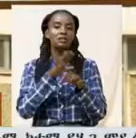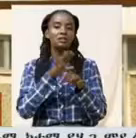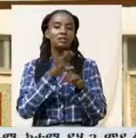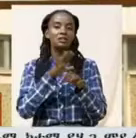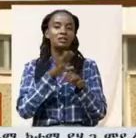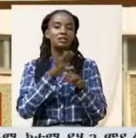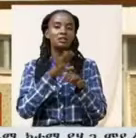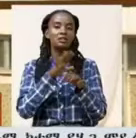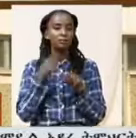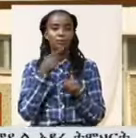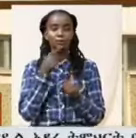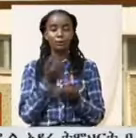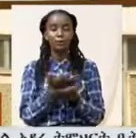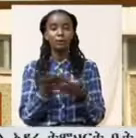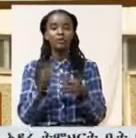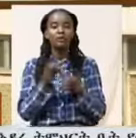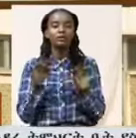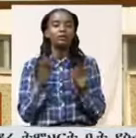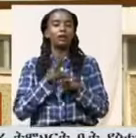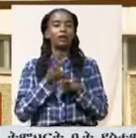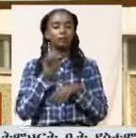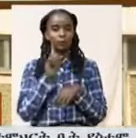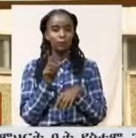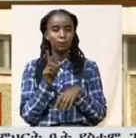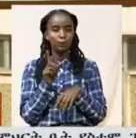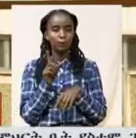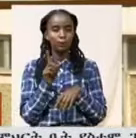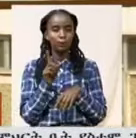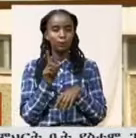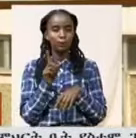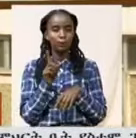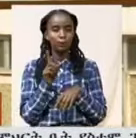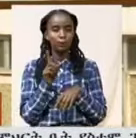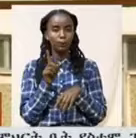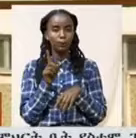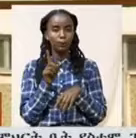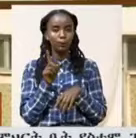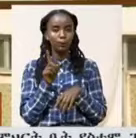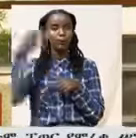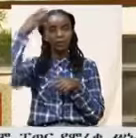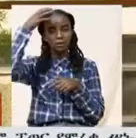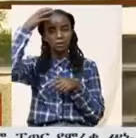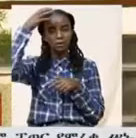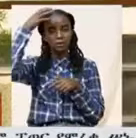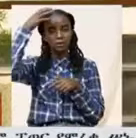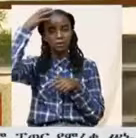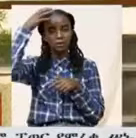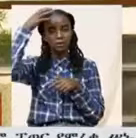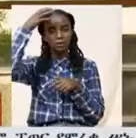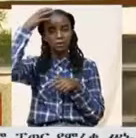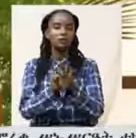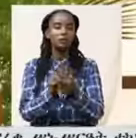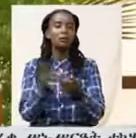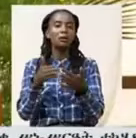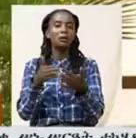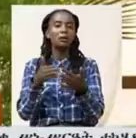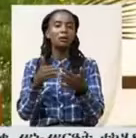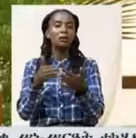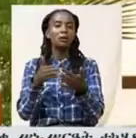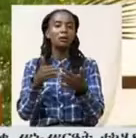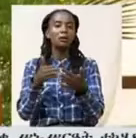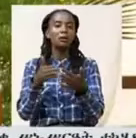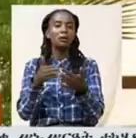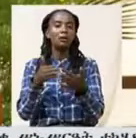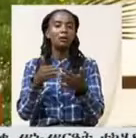እንትናን ያህል አንችልም ብለን እንድንደነግጥ ነው። ሁለተኛ ያው የመንግስትና የህዝብን ግንኙነት ለማቃቃር ነው። ሰሞኑን